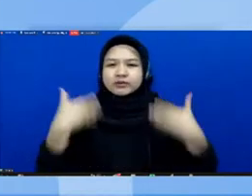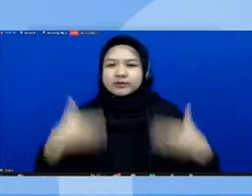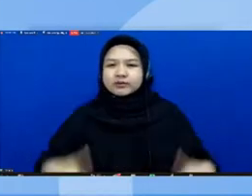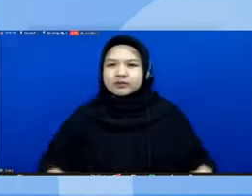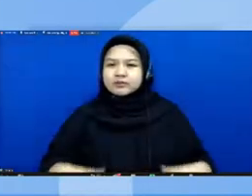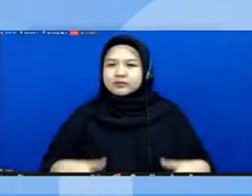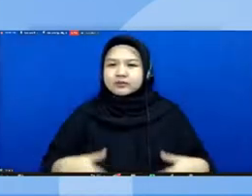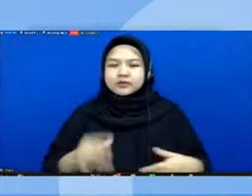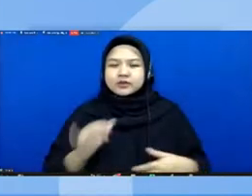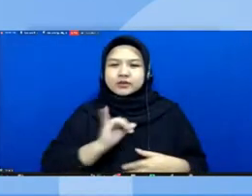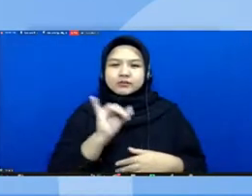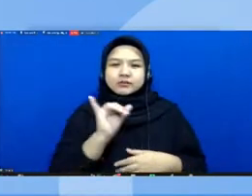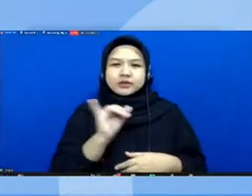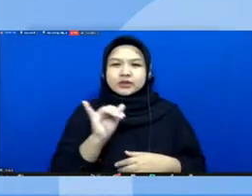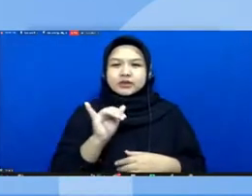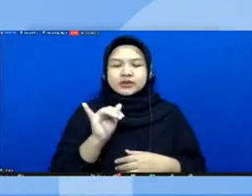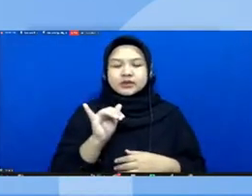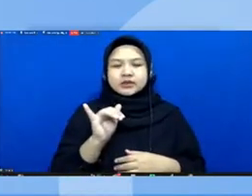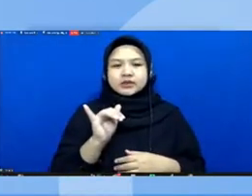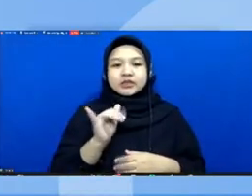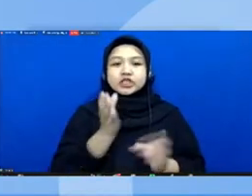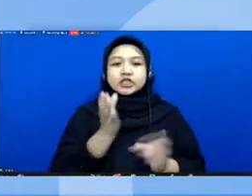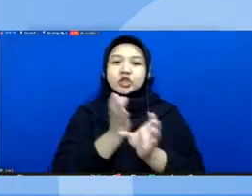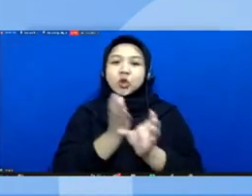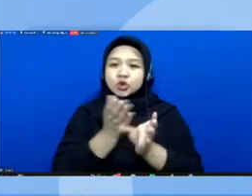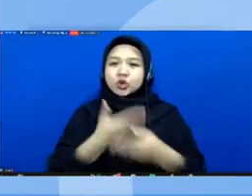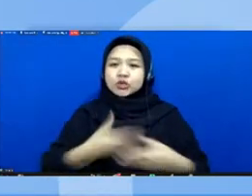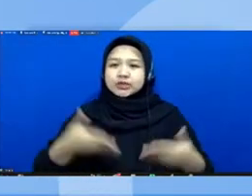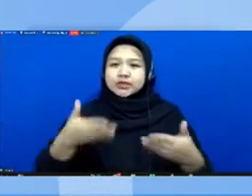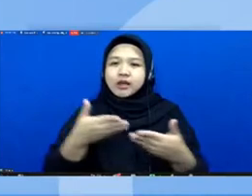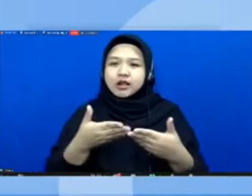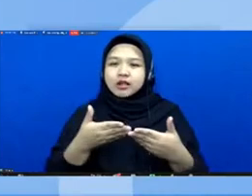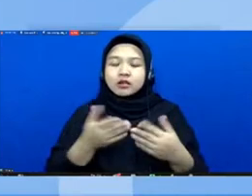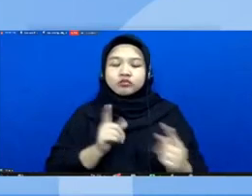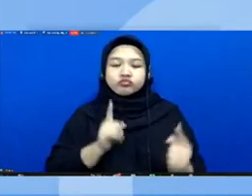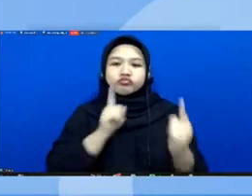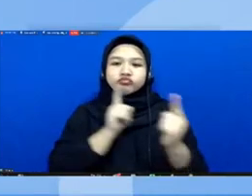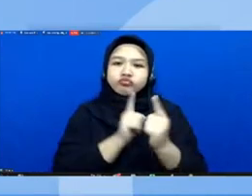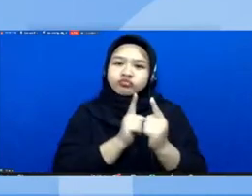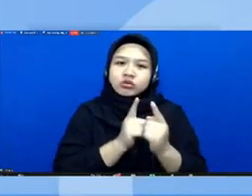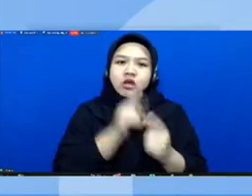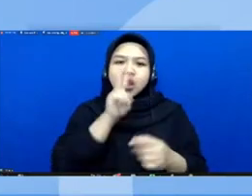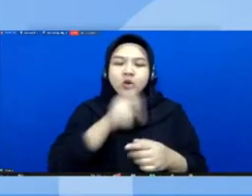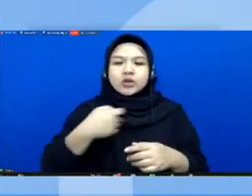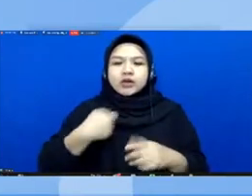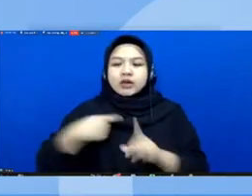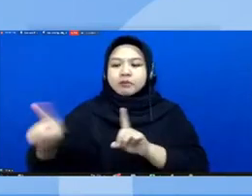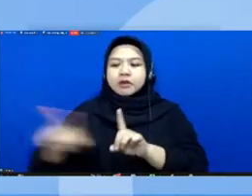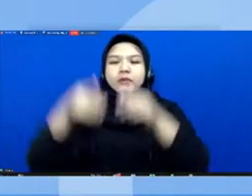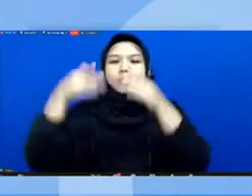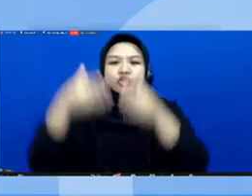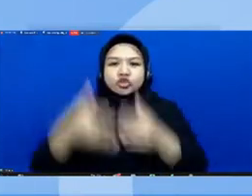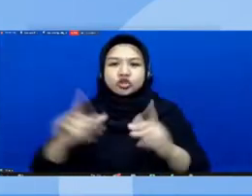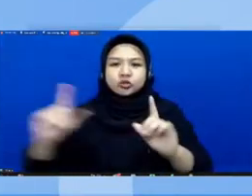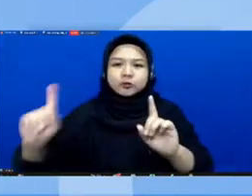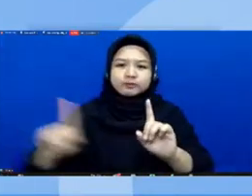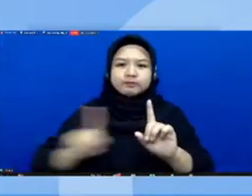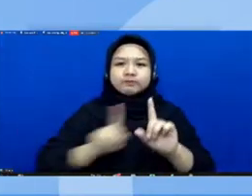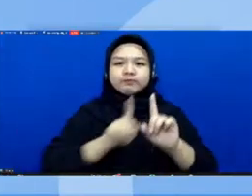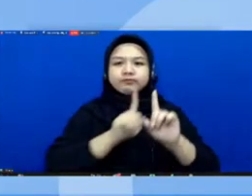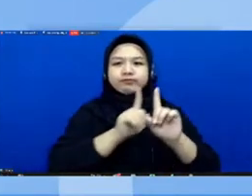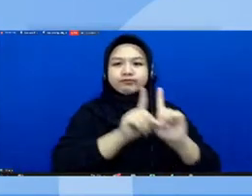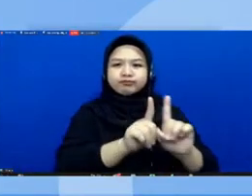misalkan seperti psikososial, itu kita harus paling tidak ada pendamping khusus yang memang